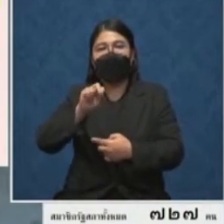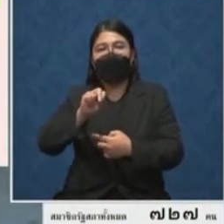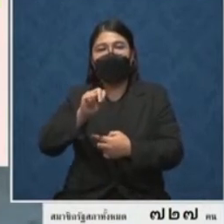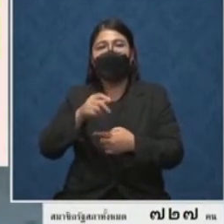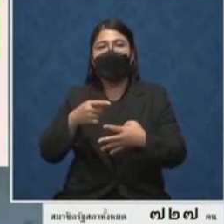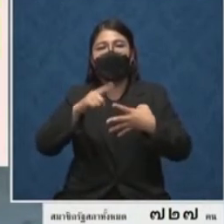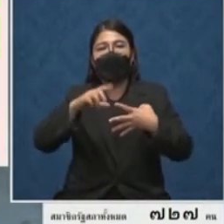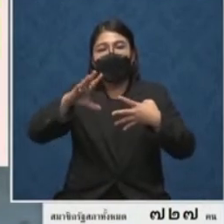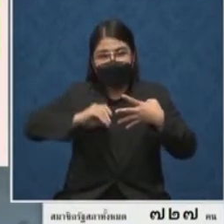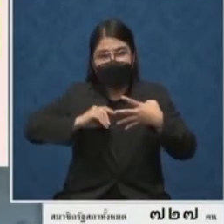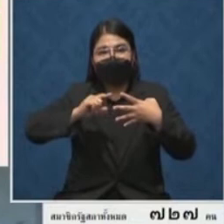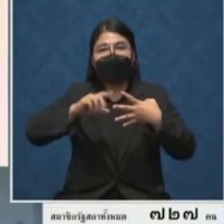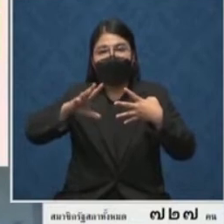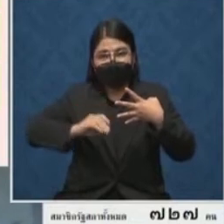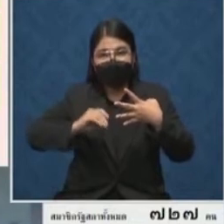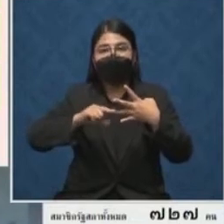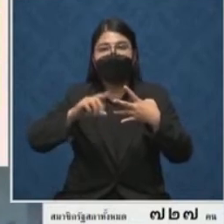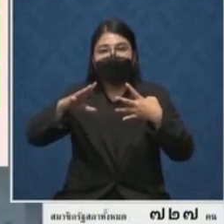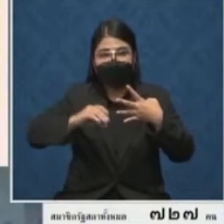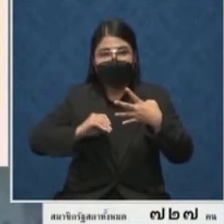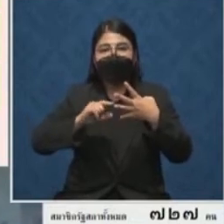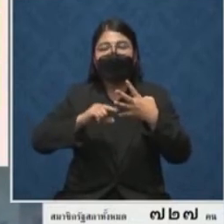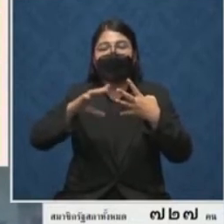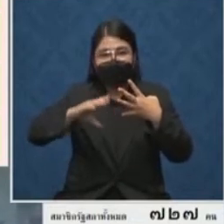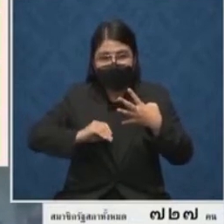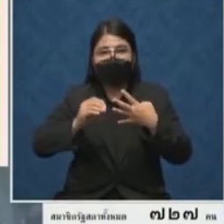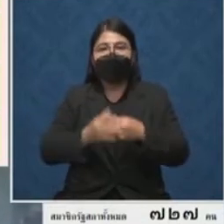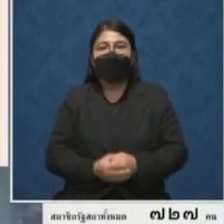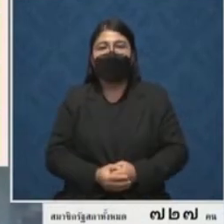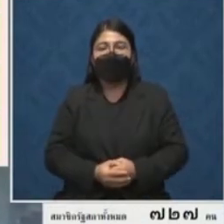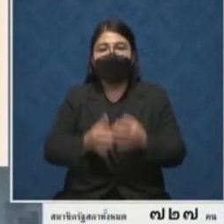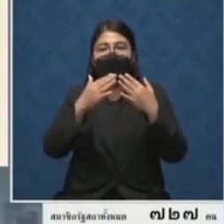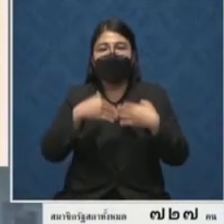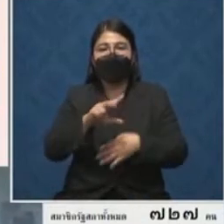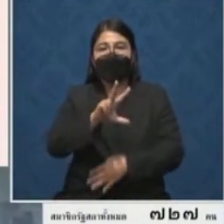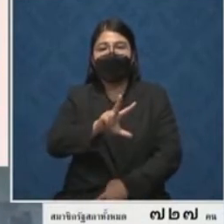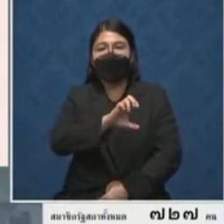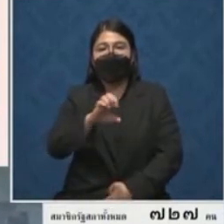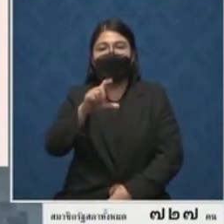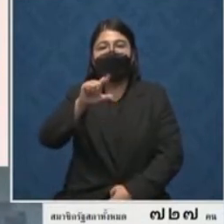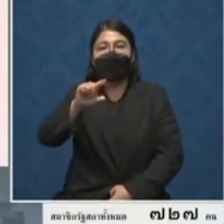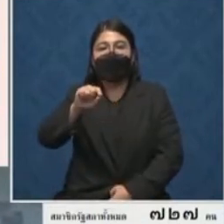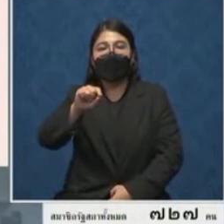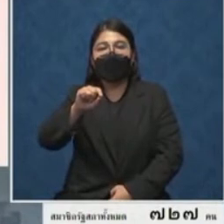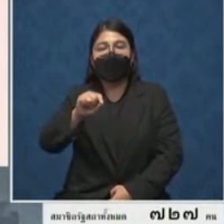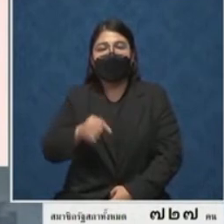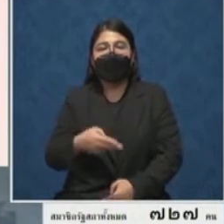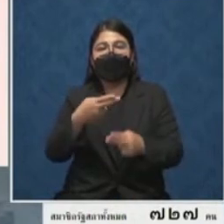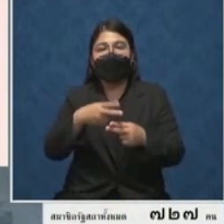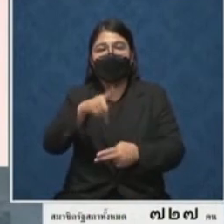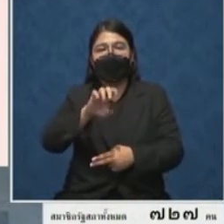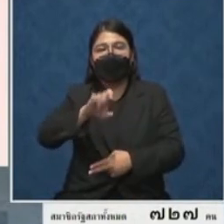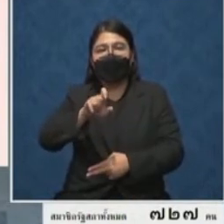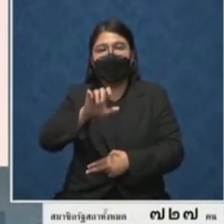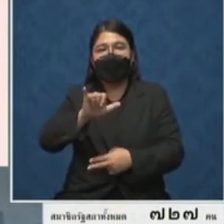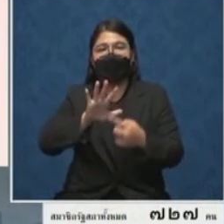การ4รับหลักการครับ 320นางสาวปิยรัตน์ติยภัยรัตน ์1รับหลัก